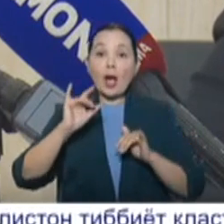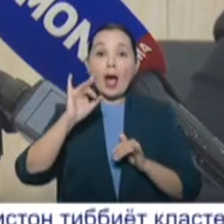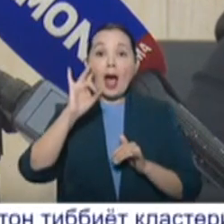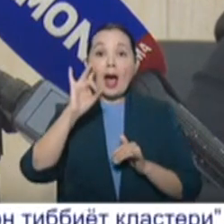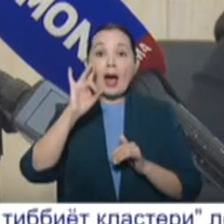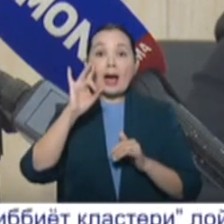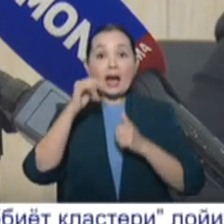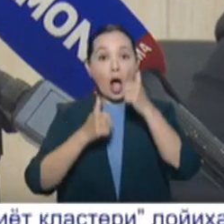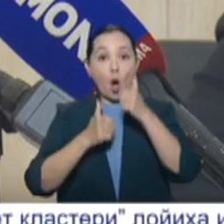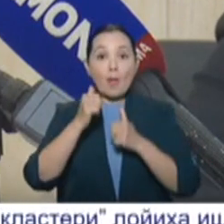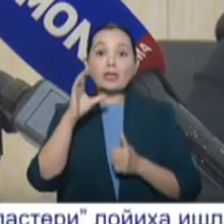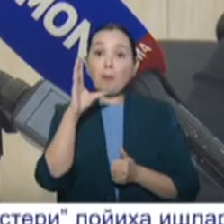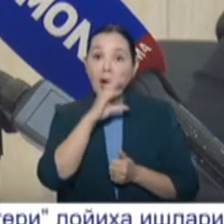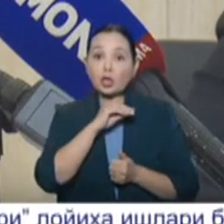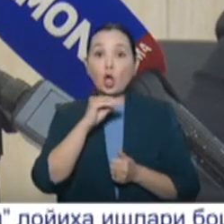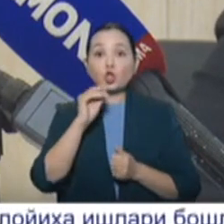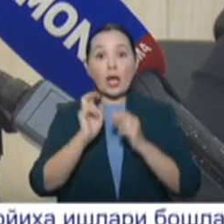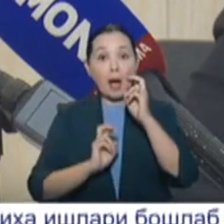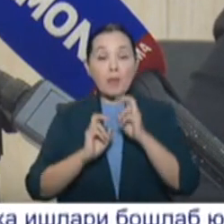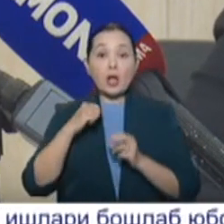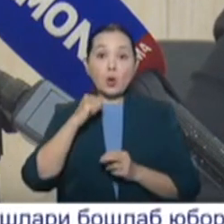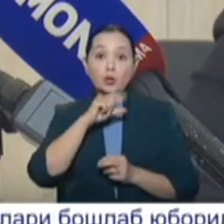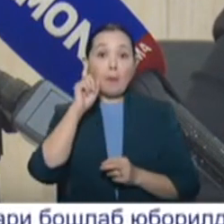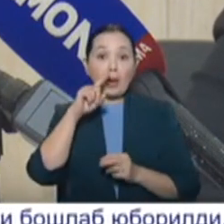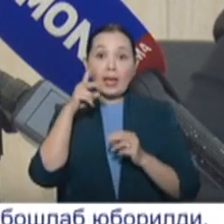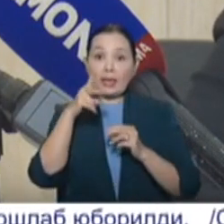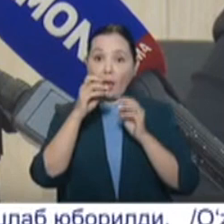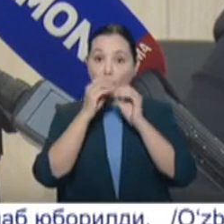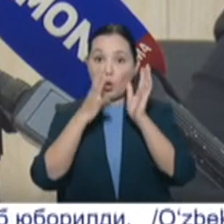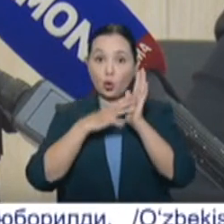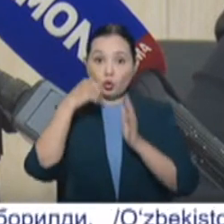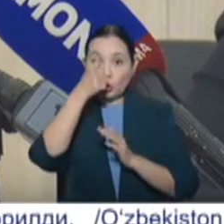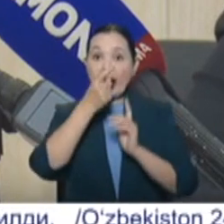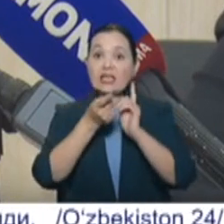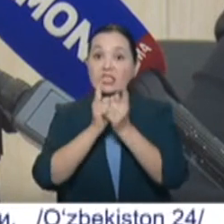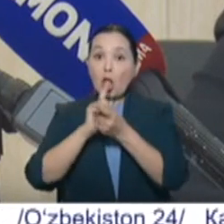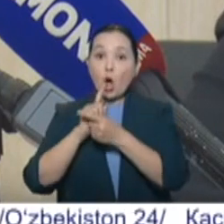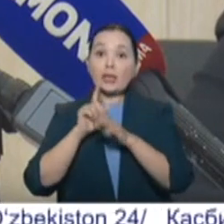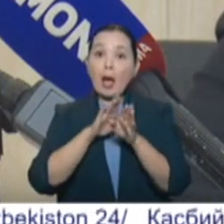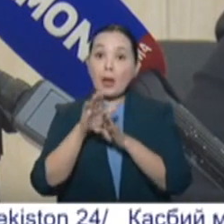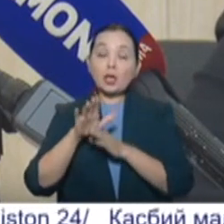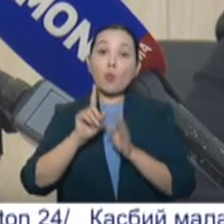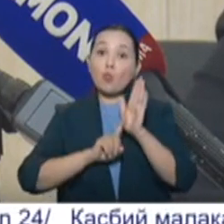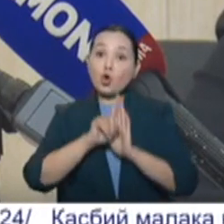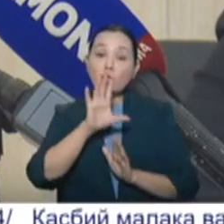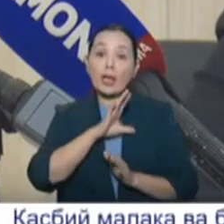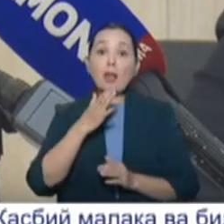raqobatbardosh kompaniyalar sifatida amalga oshirish. Mana bilasizlar, o'zingizlar 2019 yilda islohotlar amalga oshirilishi boshlanganda